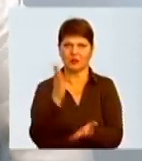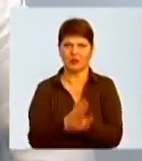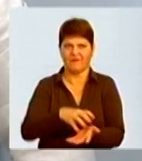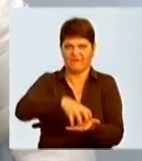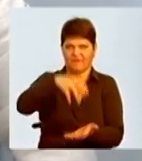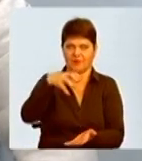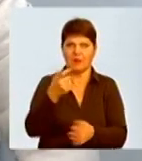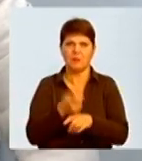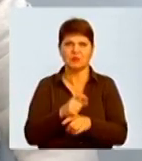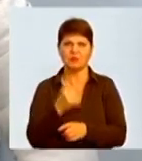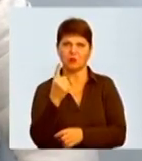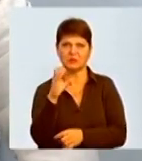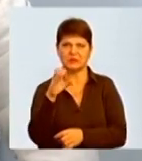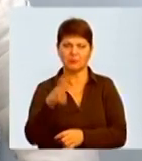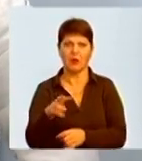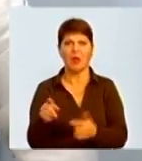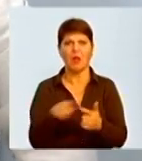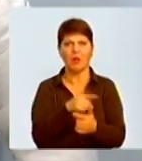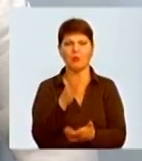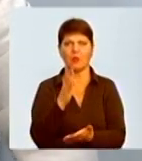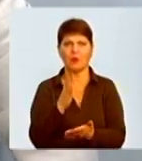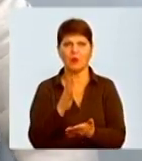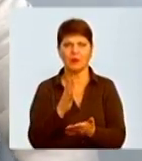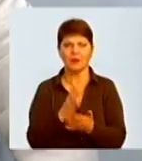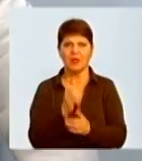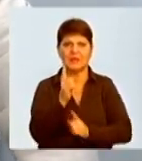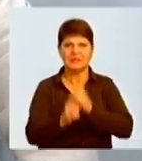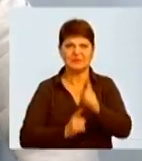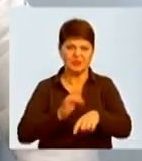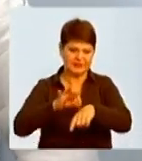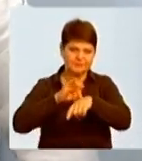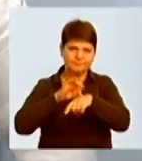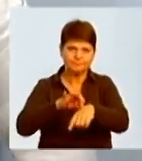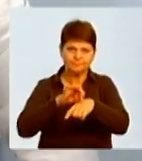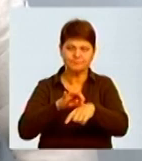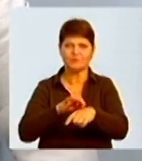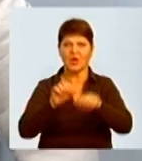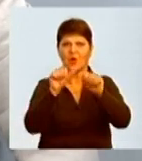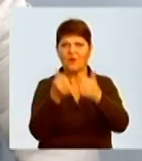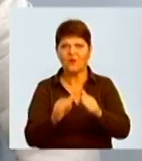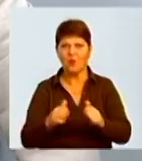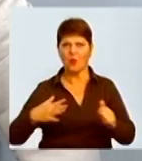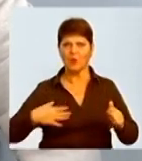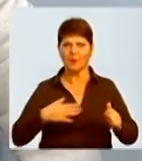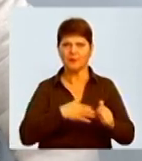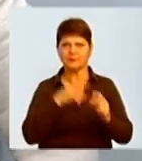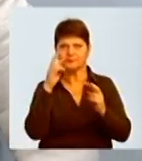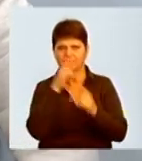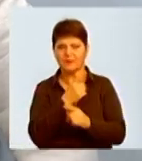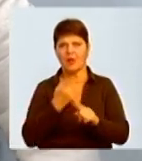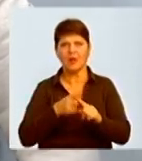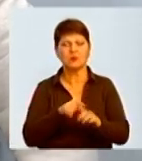більше сантиметра, або є якісь зміни на шкірних покривах чи формах молочної залози, це вже не